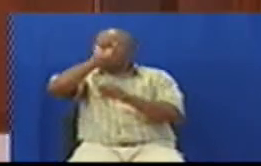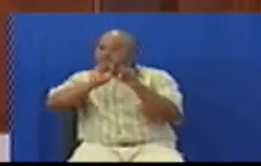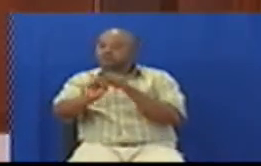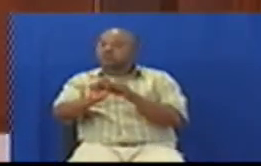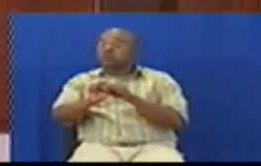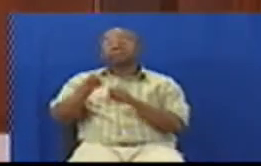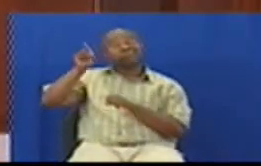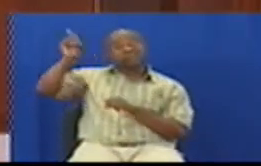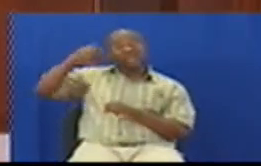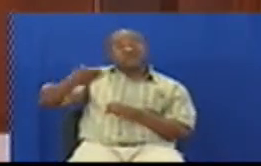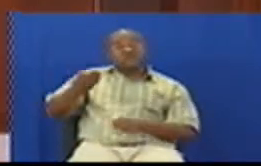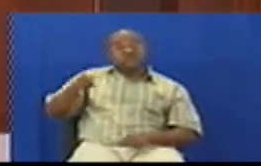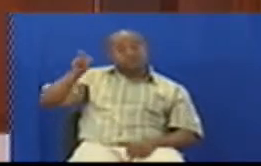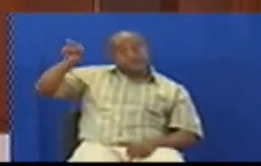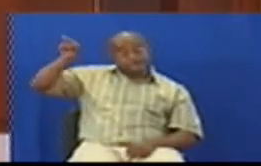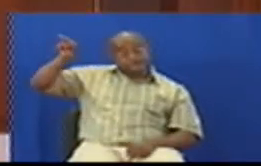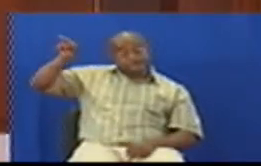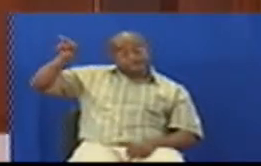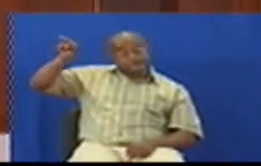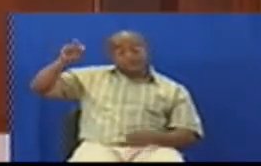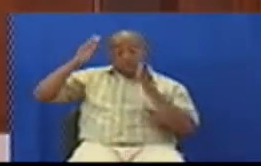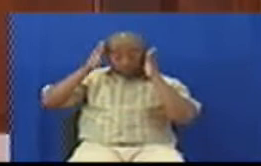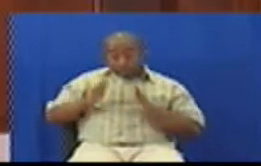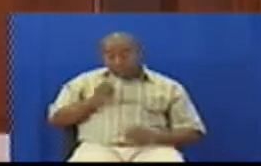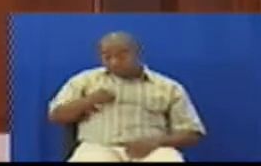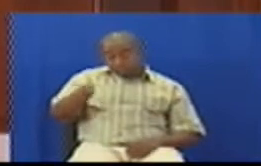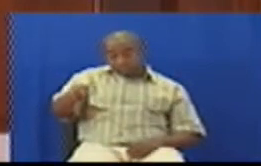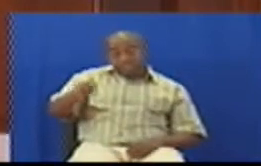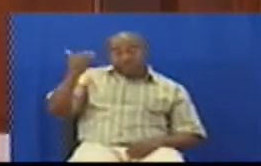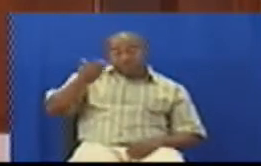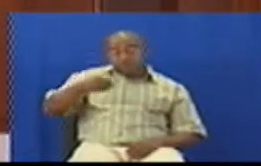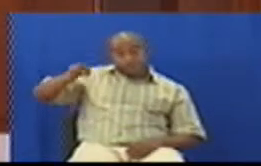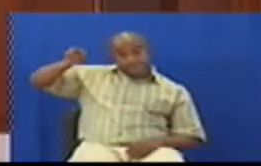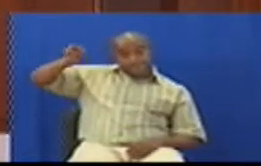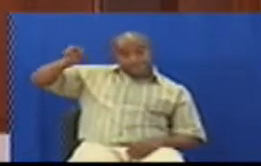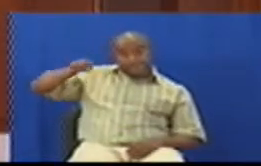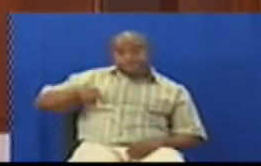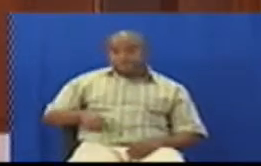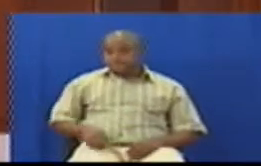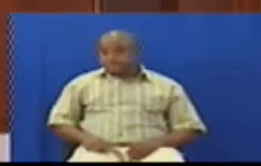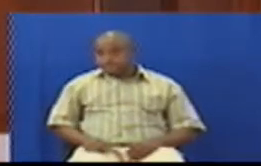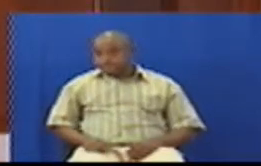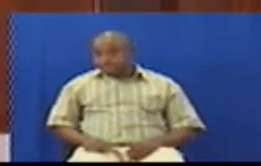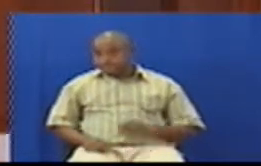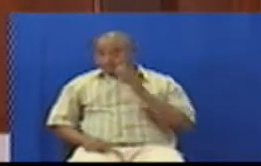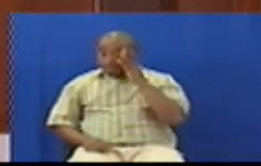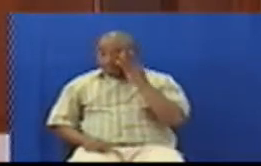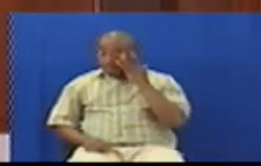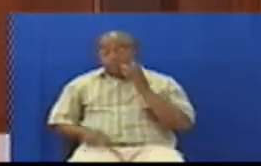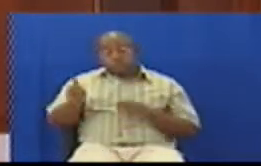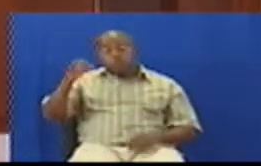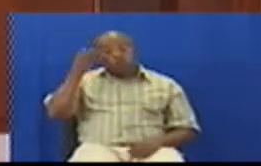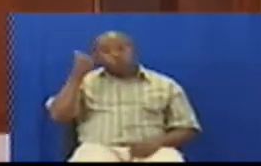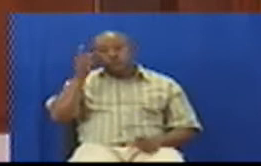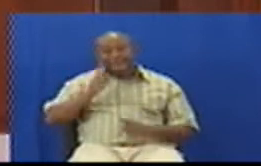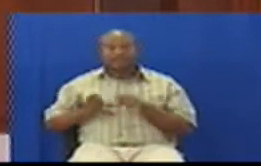vijijini, Mheshimiwa Spika, maambukizi haya leo tunaona kama vile ni kitu cha kawaida, lakini ugonjwa huu ni hatari